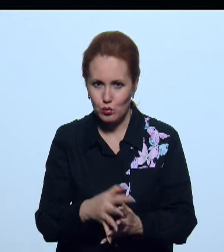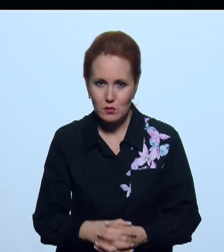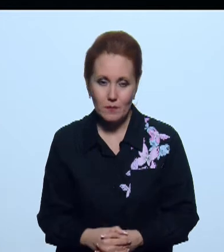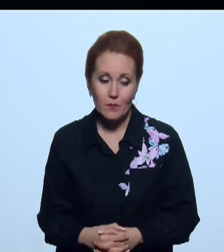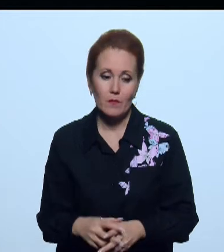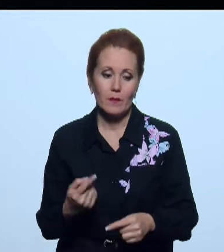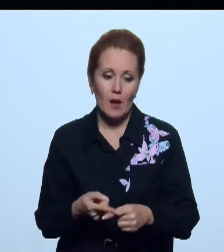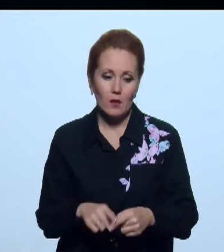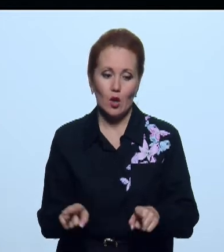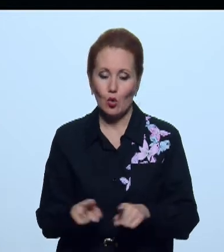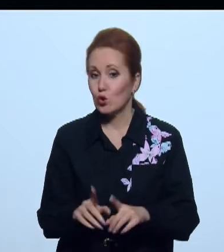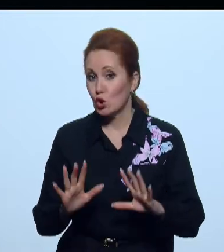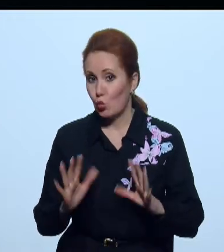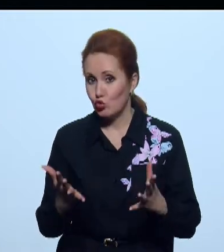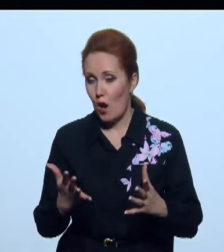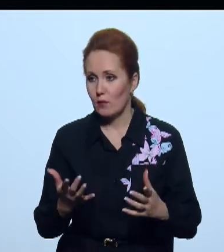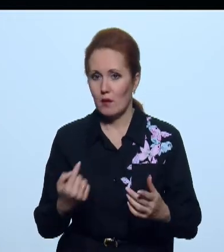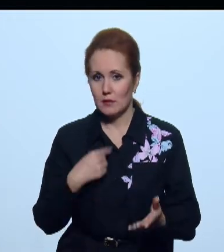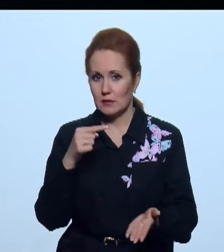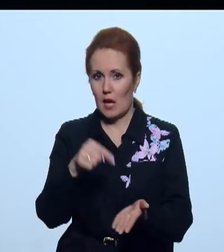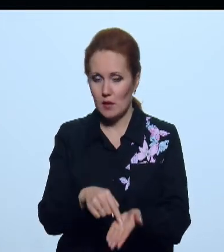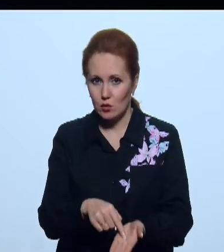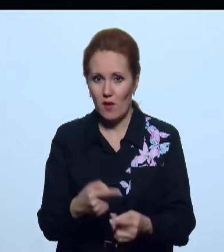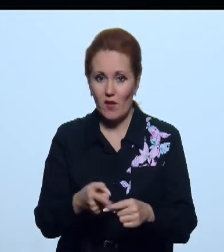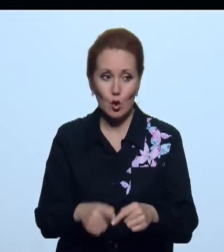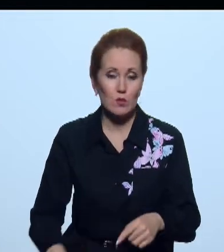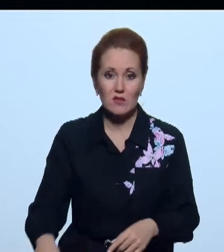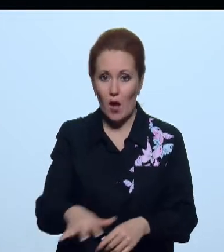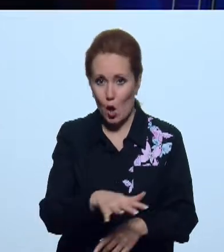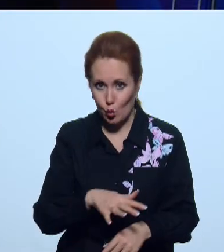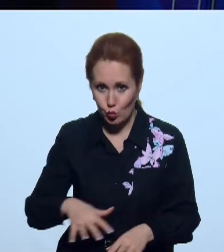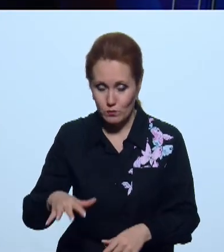Ну, это тоже меня совершенно случайно занесло в эту сферу.